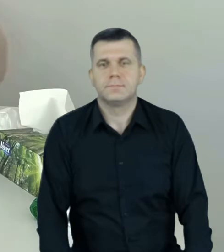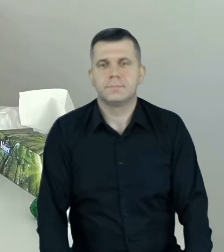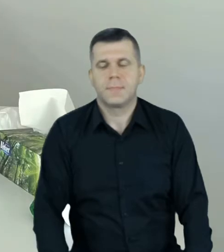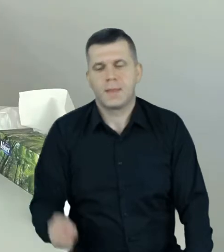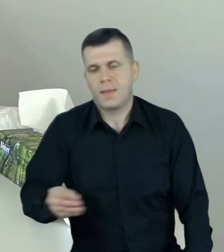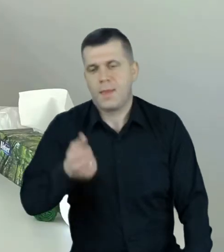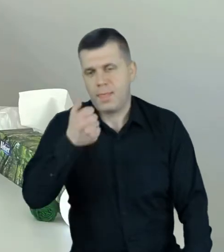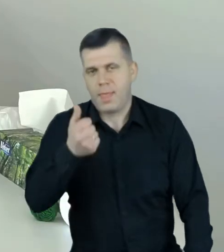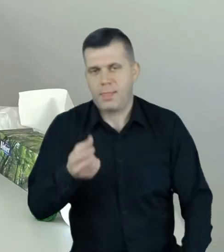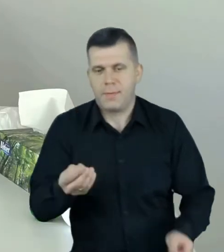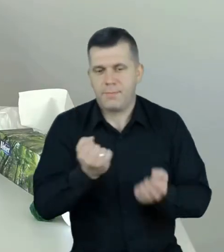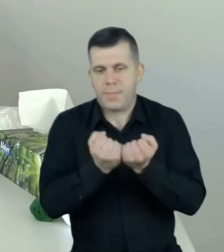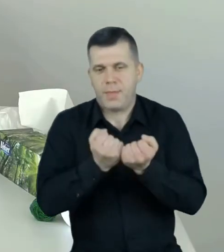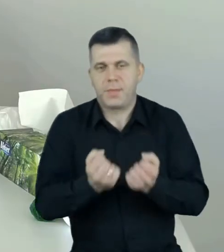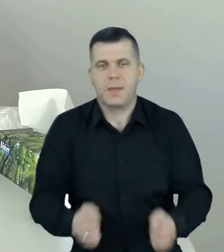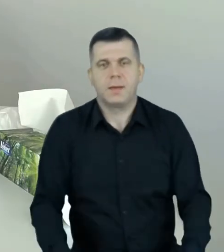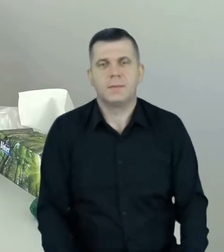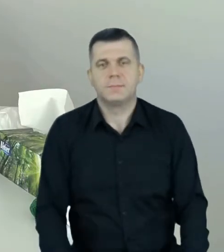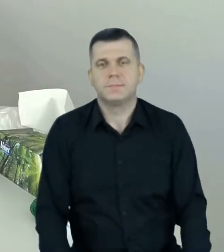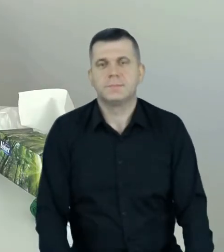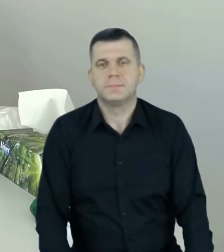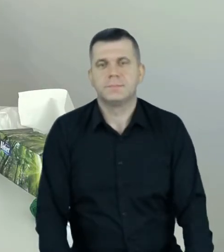jeszcze jeden